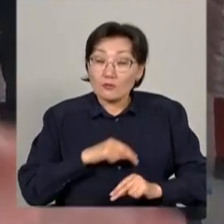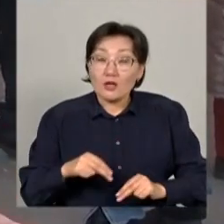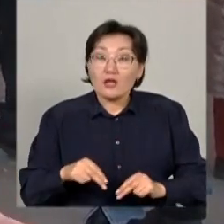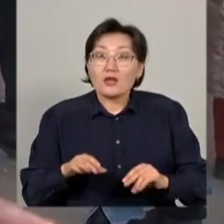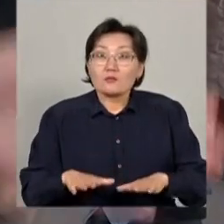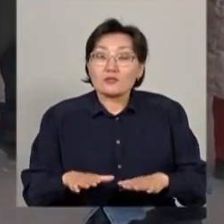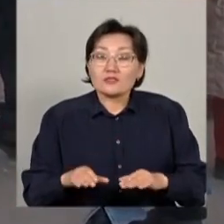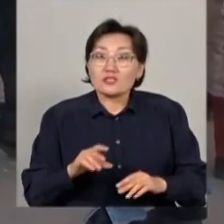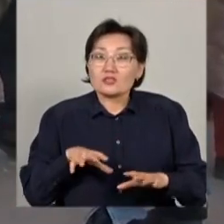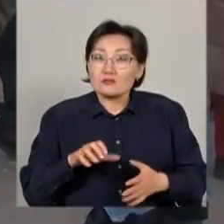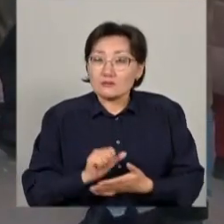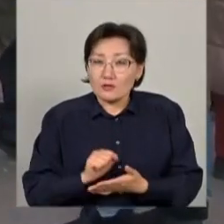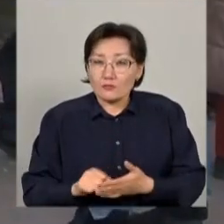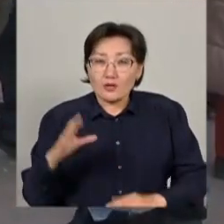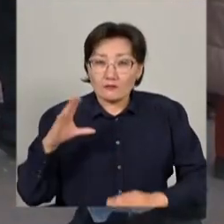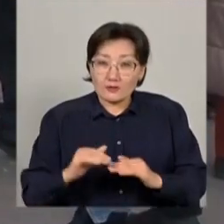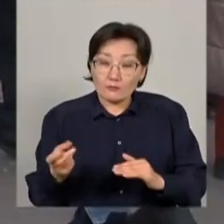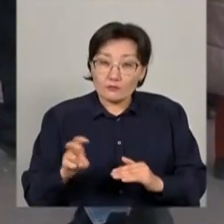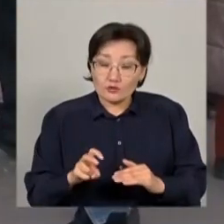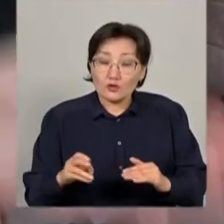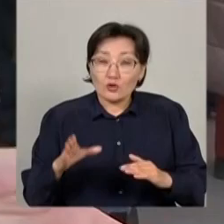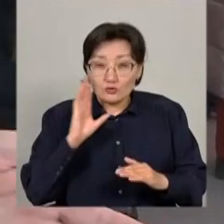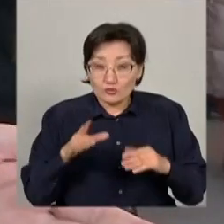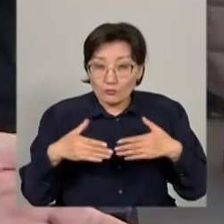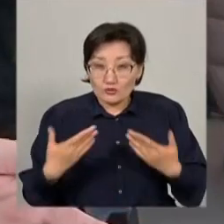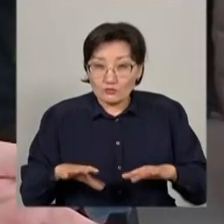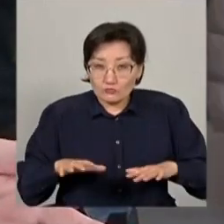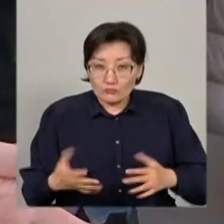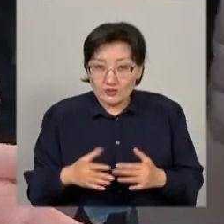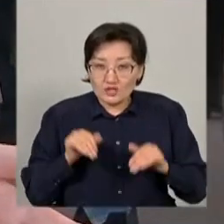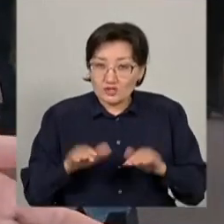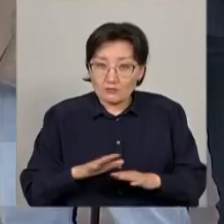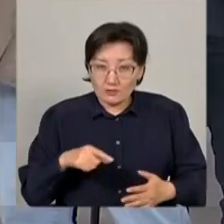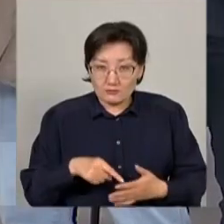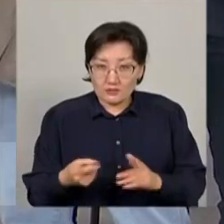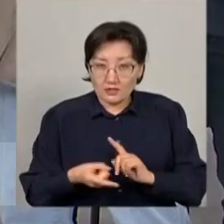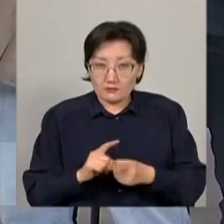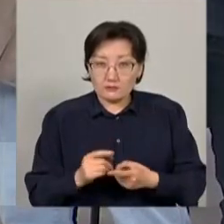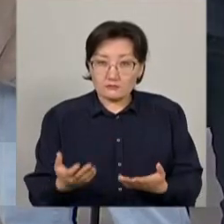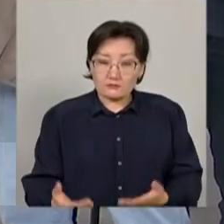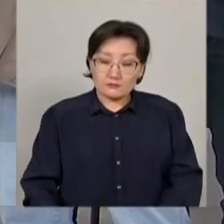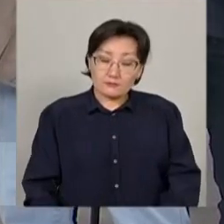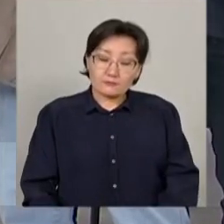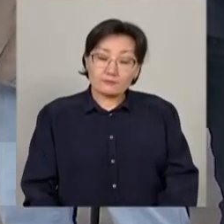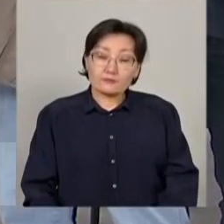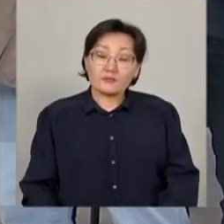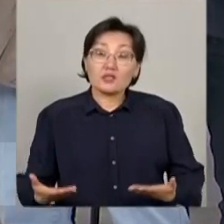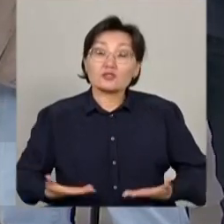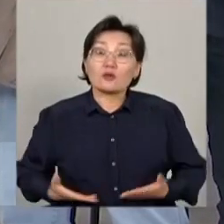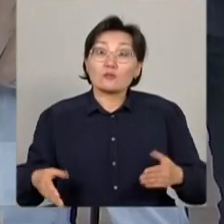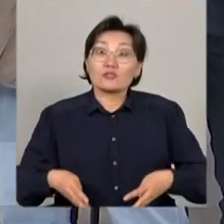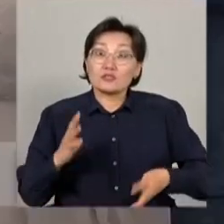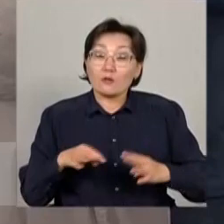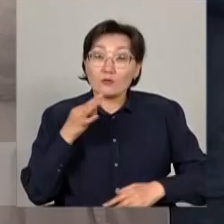қолымызда тимейді. Кешке келеміз үйге, су жоқ. Шаршадық. Шешілмейтін мәселе болды біз үшін. Тұрғын үй кешеніндегі ауыз